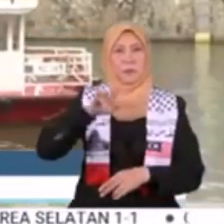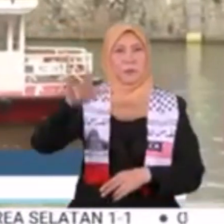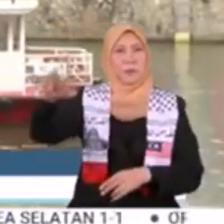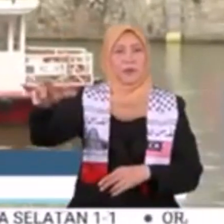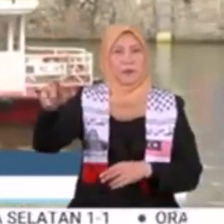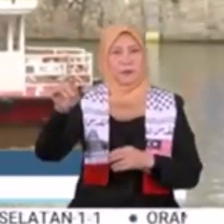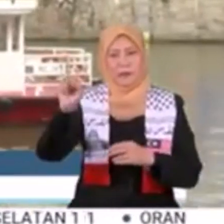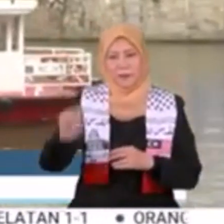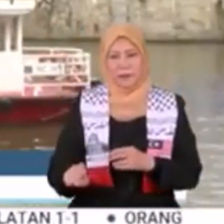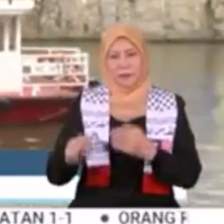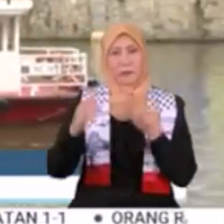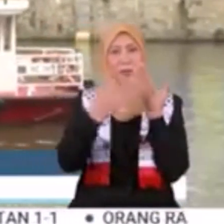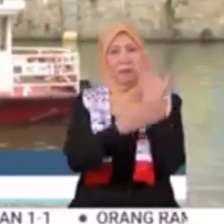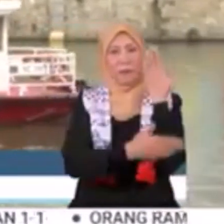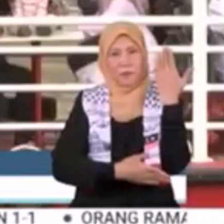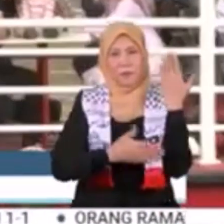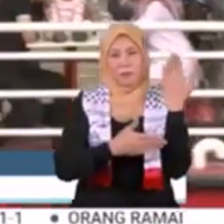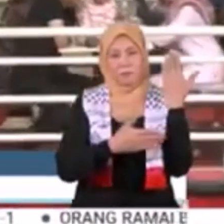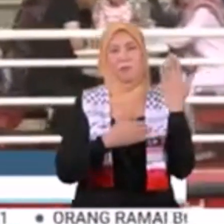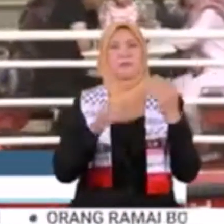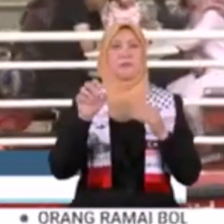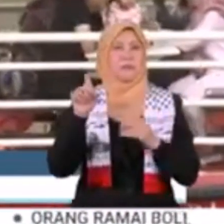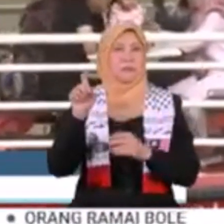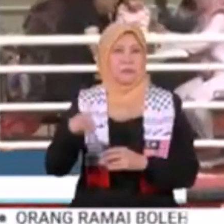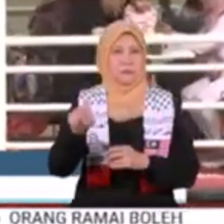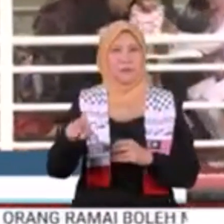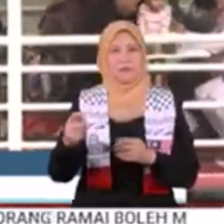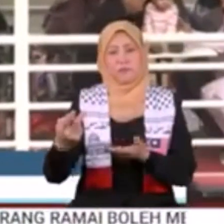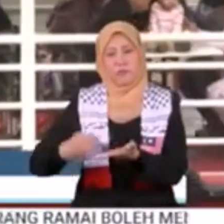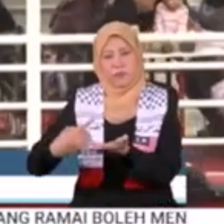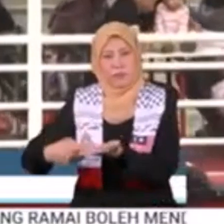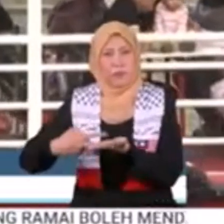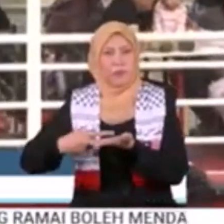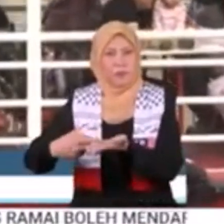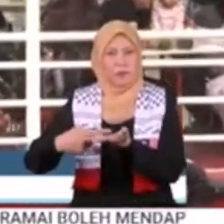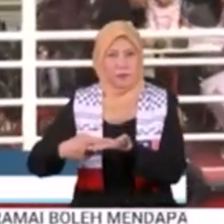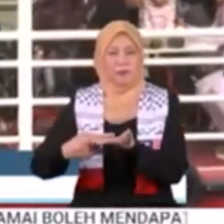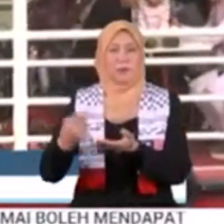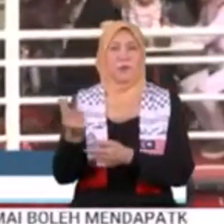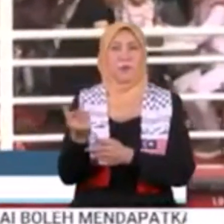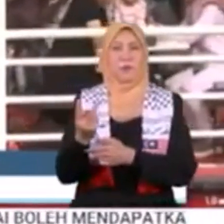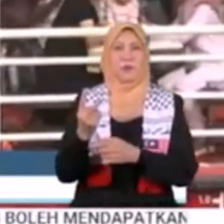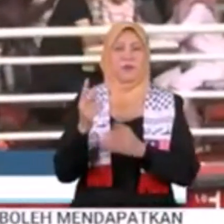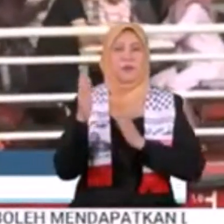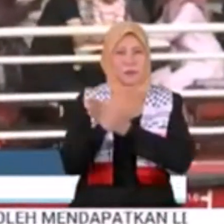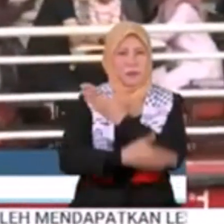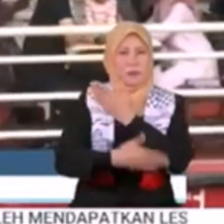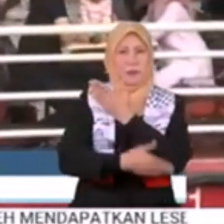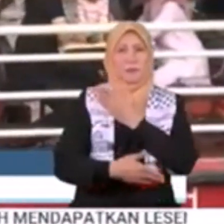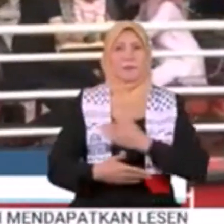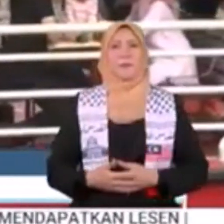selatan semenanjung beri manfaat dua hala. Ia seperti disyorkan Pertubuhan Penerbangan Awam Antarabangsa ICAO.